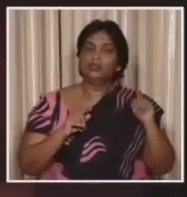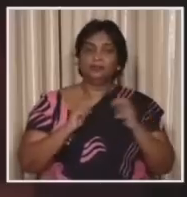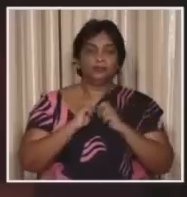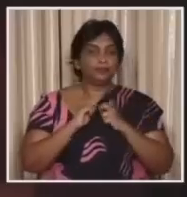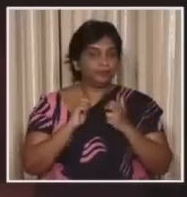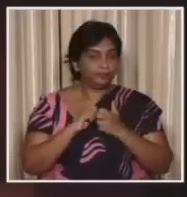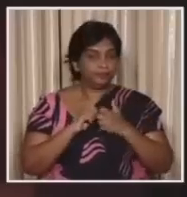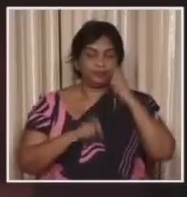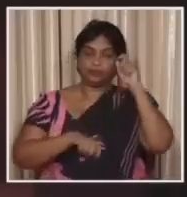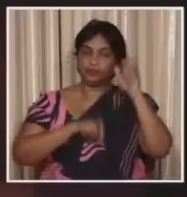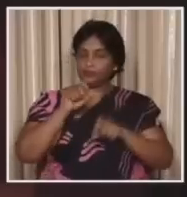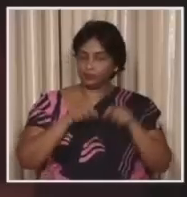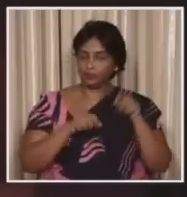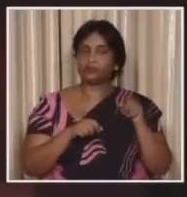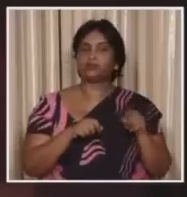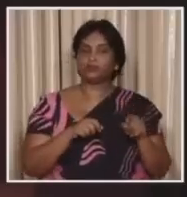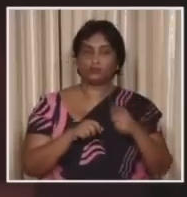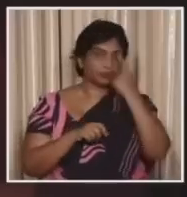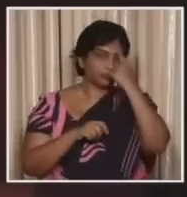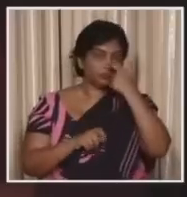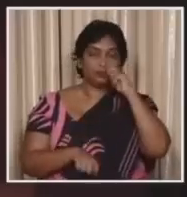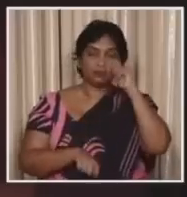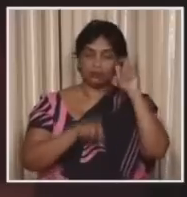විපතට පත් වුණු ජනතාව,